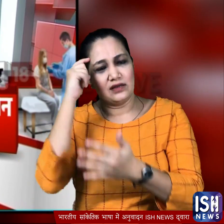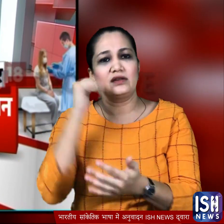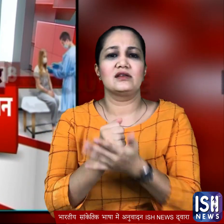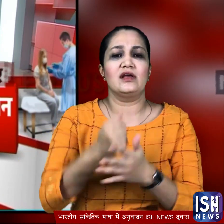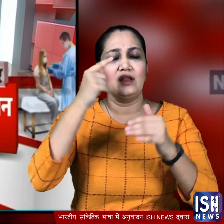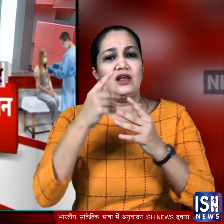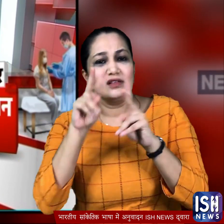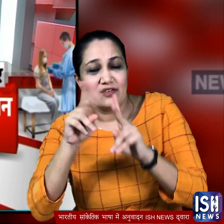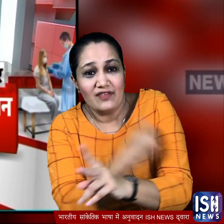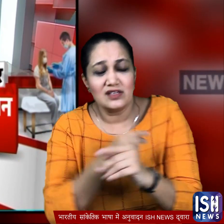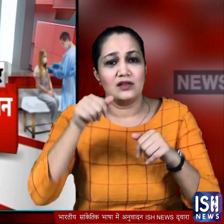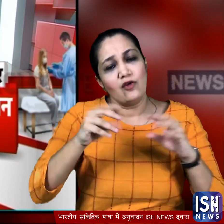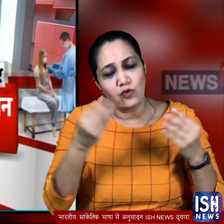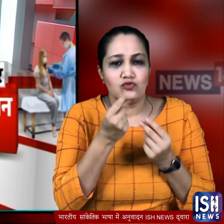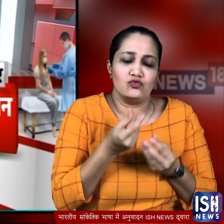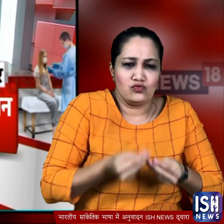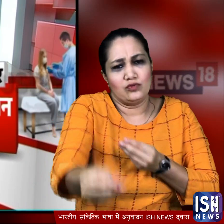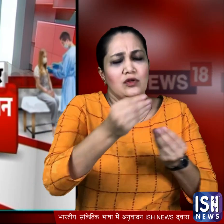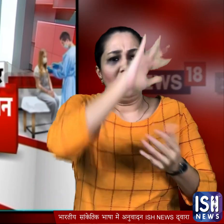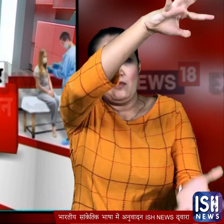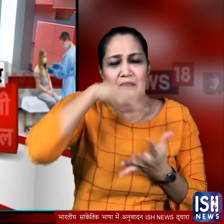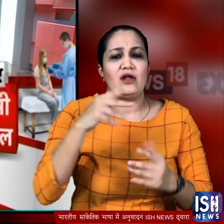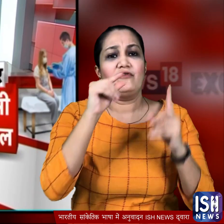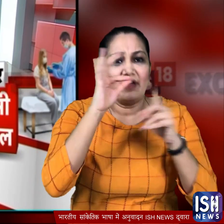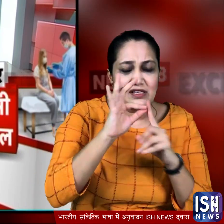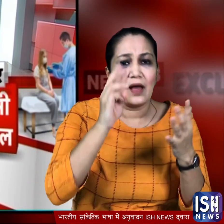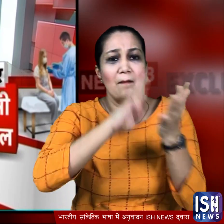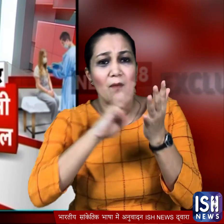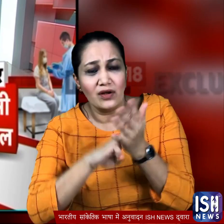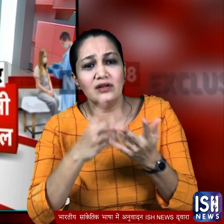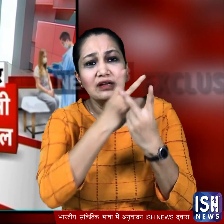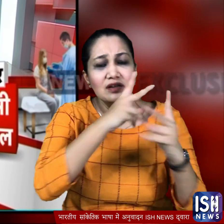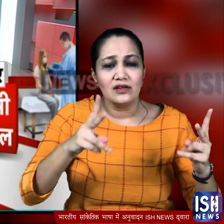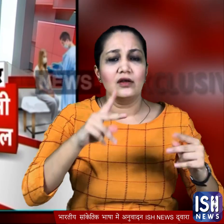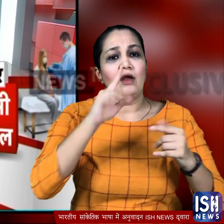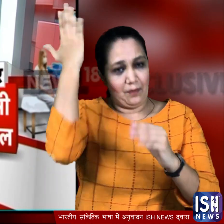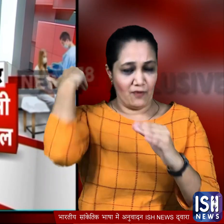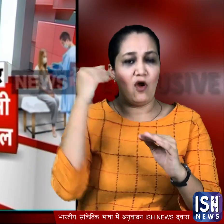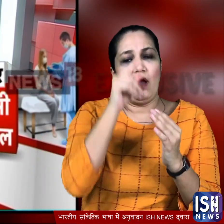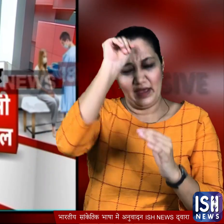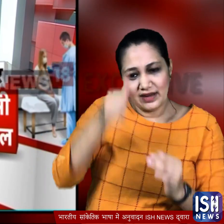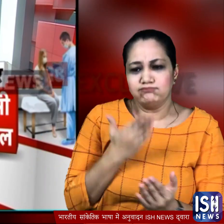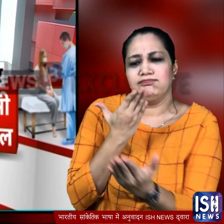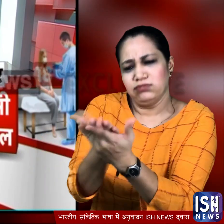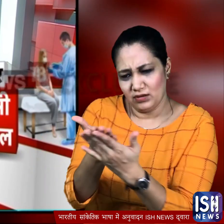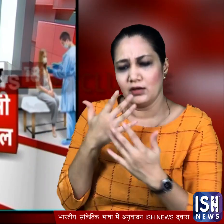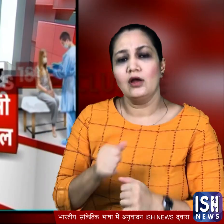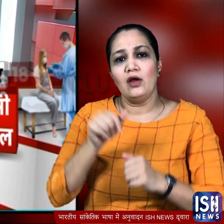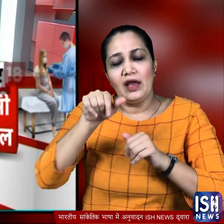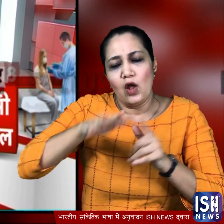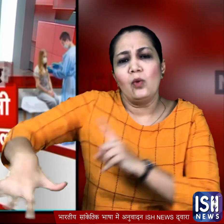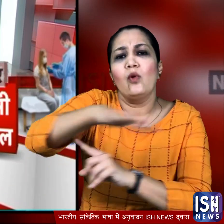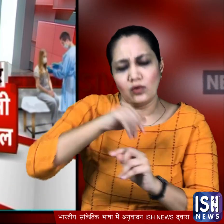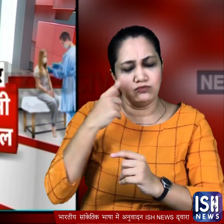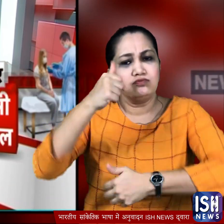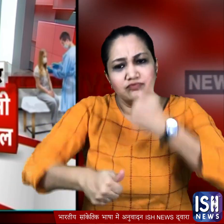विदेशी वैक्सीन का जल्द आयात हो पाएगा। फाइजर और मॉडर्ना उन कंपनियों में शामिल हैं जिन्होंने भारत सरकार से अपील की थी कि वो लोकल ट्रायल